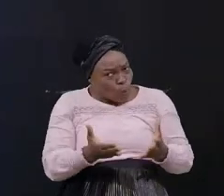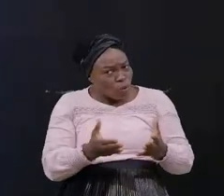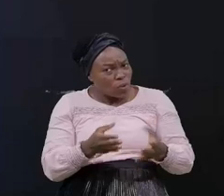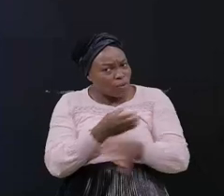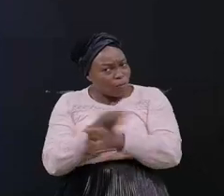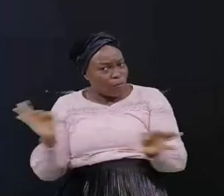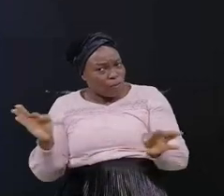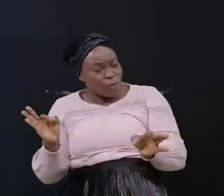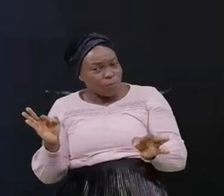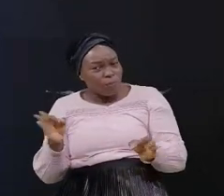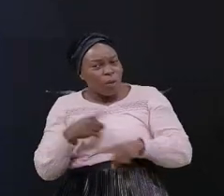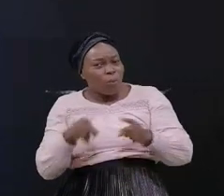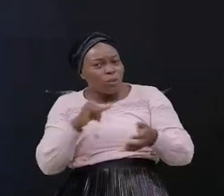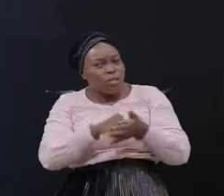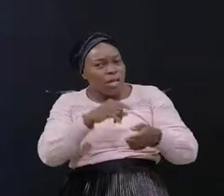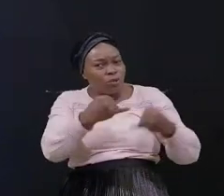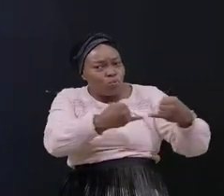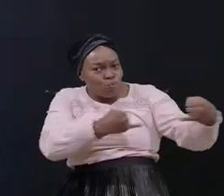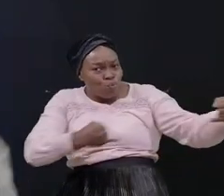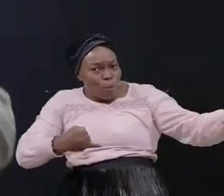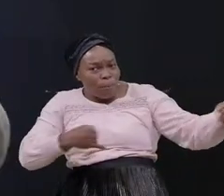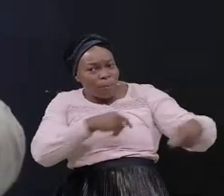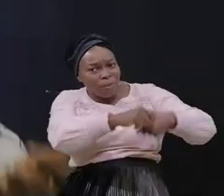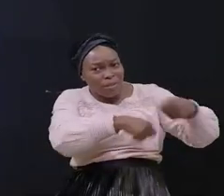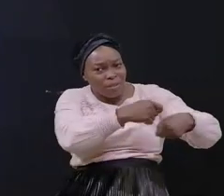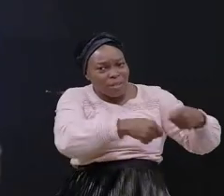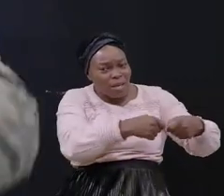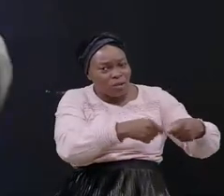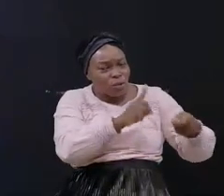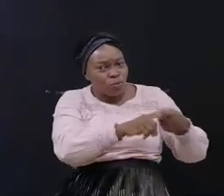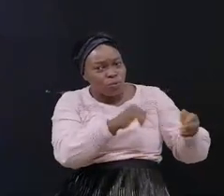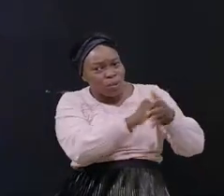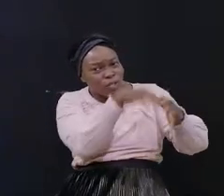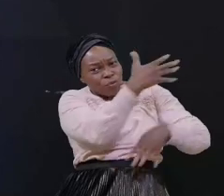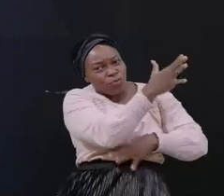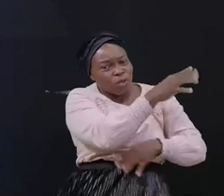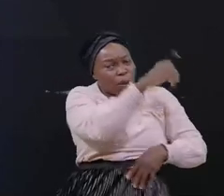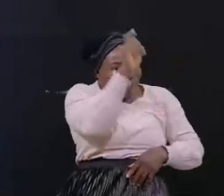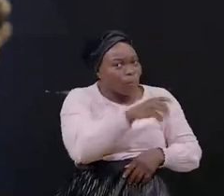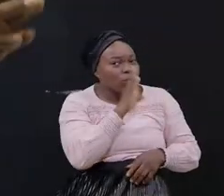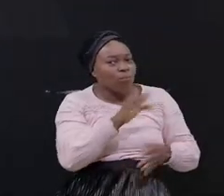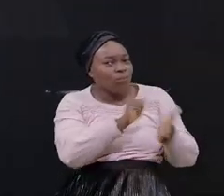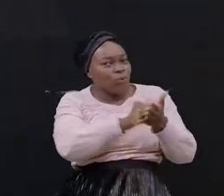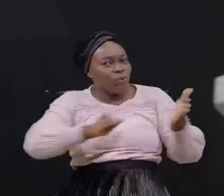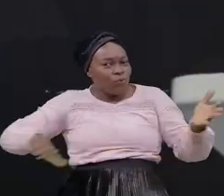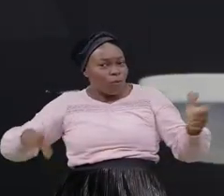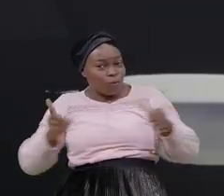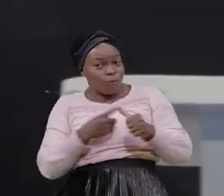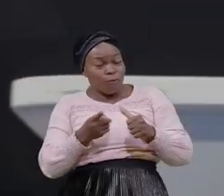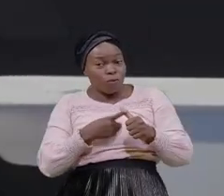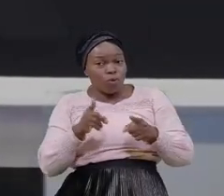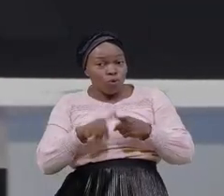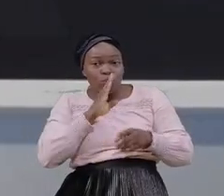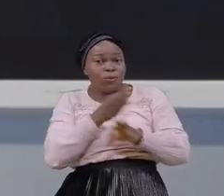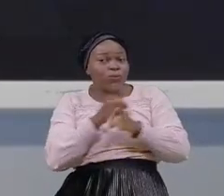Parce que la chose qui l'attache au poteau doit être ôtée. Est-ce que je peux vous dire? Il